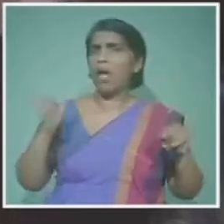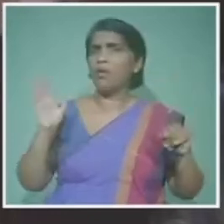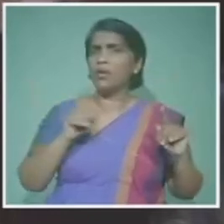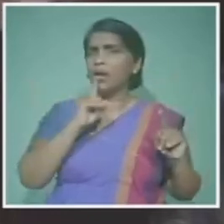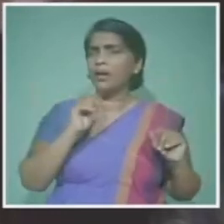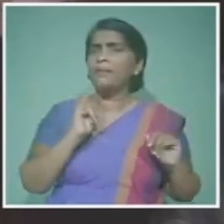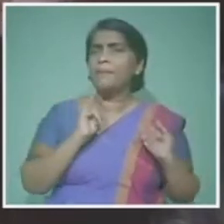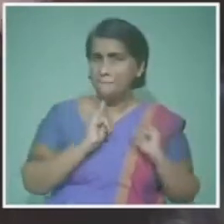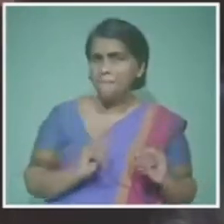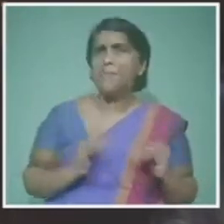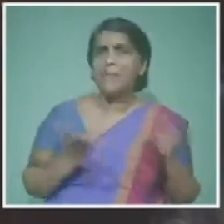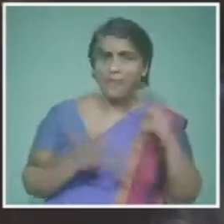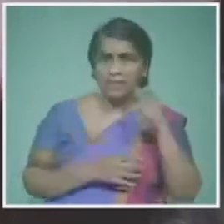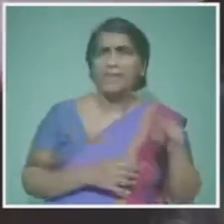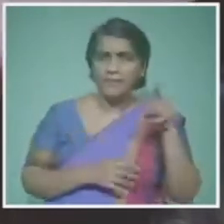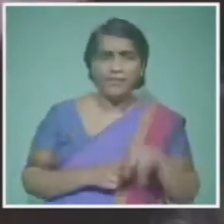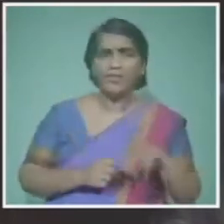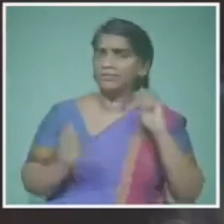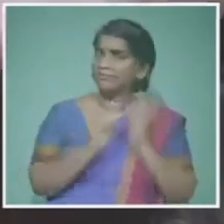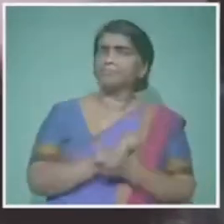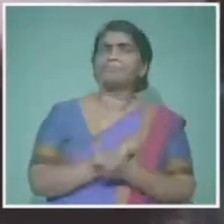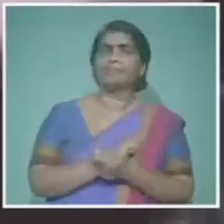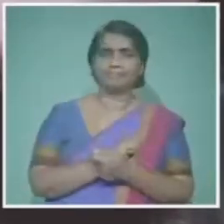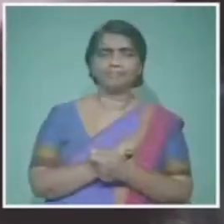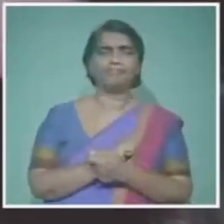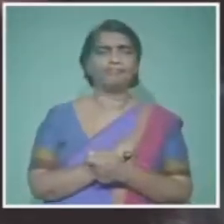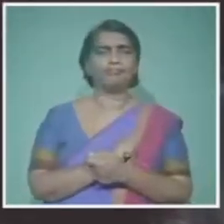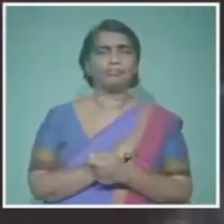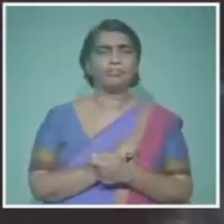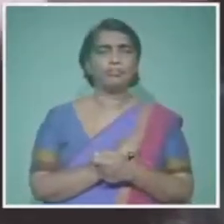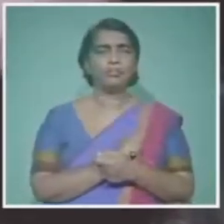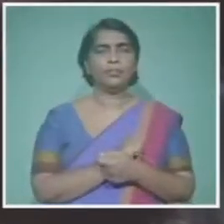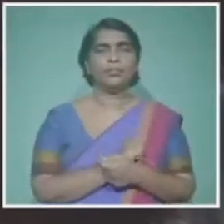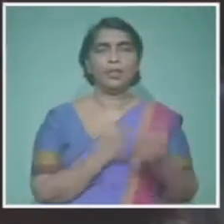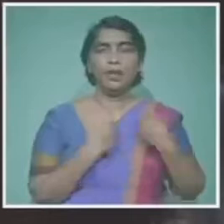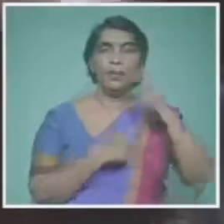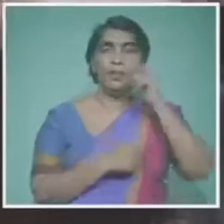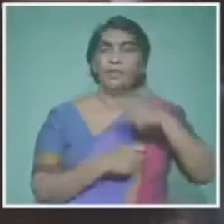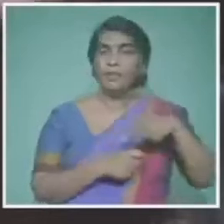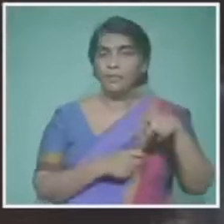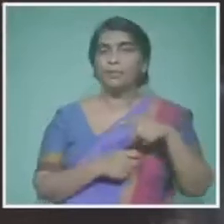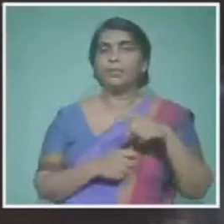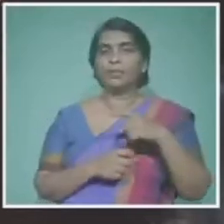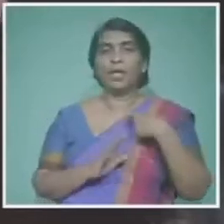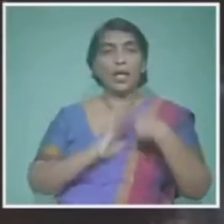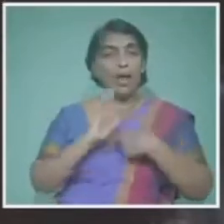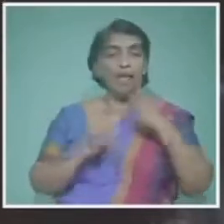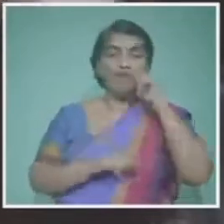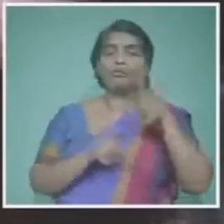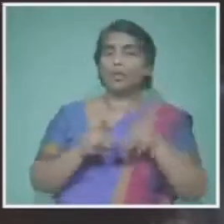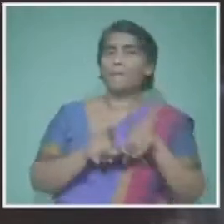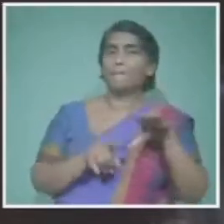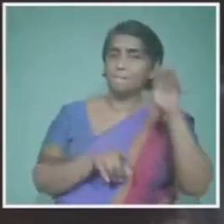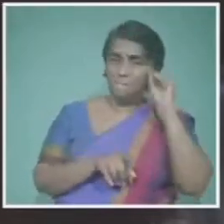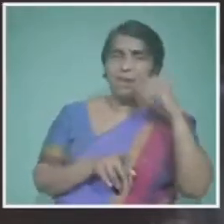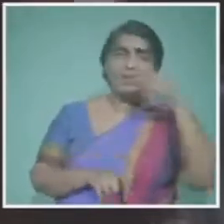Berdiri ya amat tu mak. Berdiri ya, mereka menas kerang api, mereka menas kerang api. Api itu, jape janata, pelikan dia melate provinsi ni aja. Api single